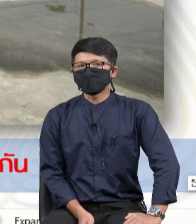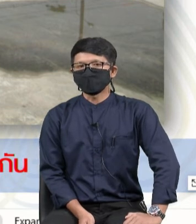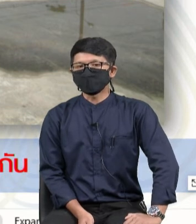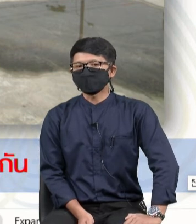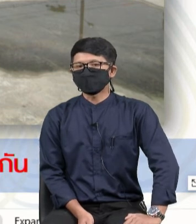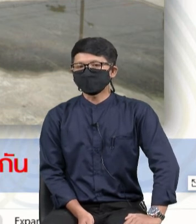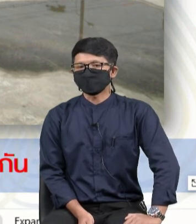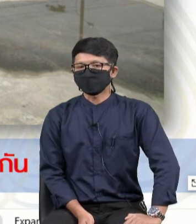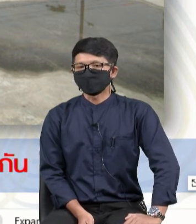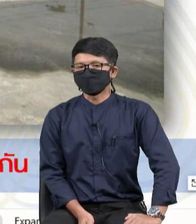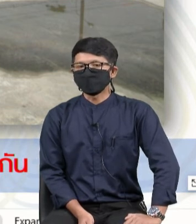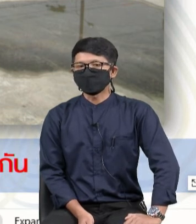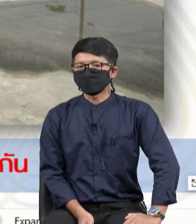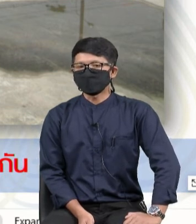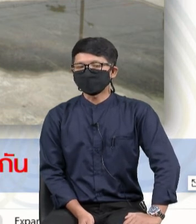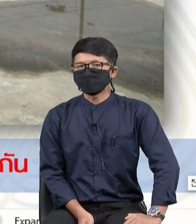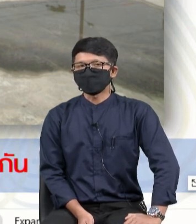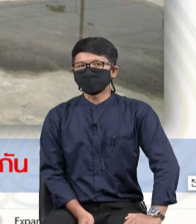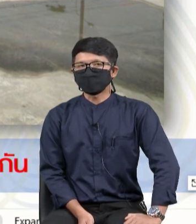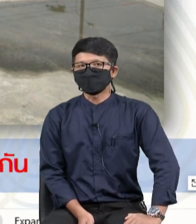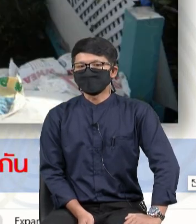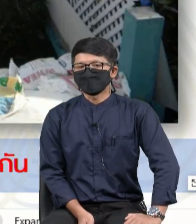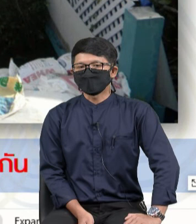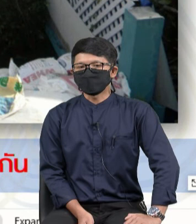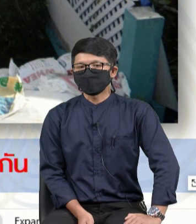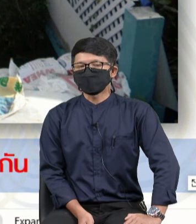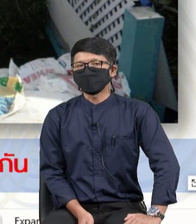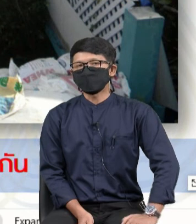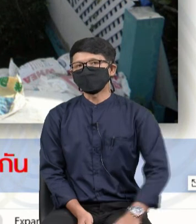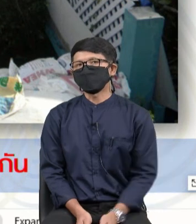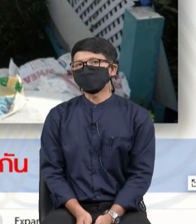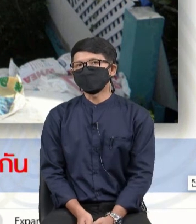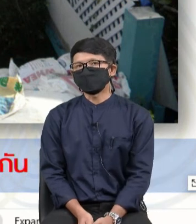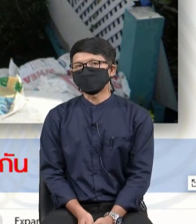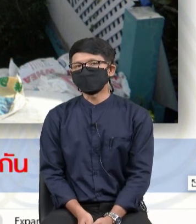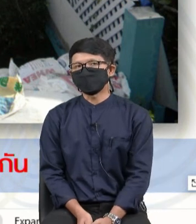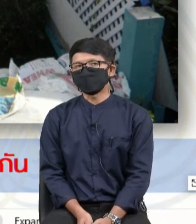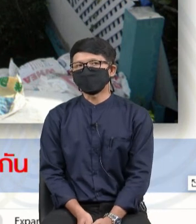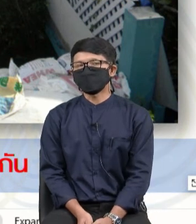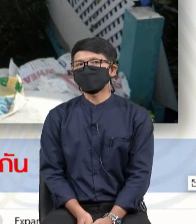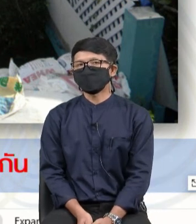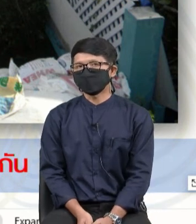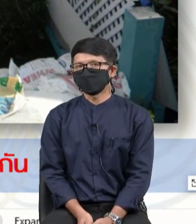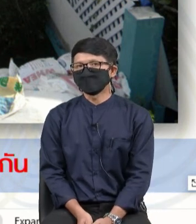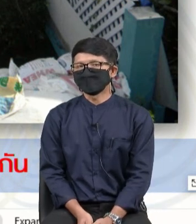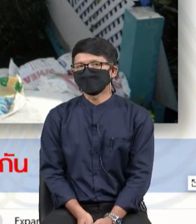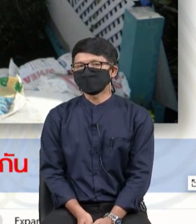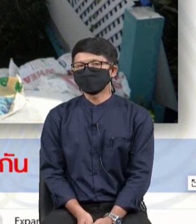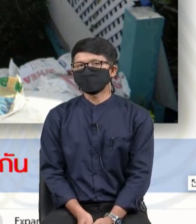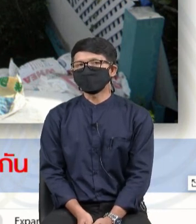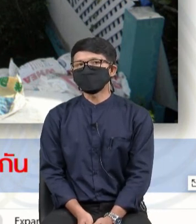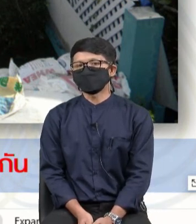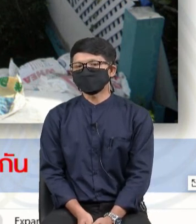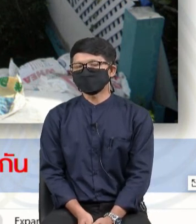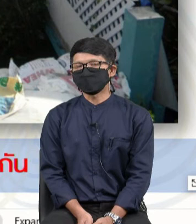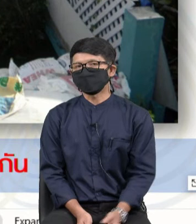ริเวณลานจอดรถของ MU corner นะครับจุดนี้ก็เท่าที่ลองสำรวจดูเนี่ยเป็นแนวรั้วชั่วคราวซึ่งไ